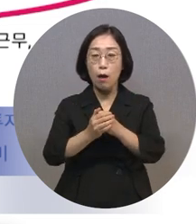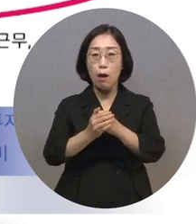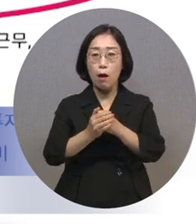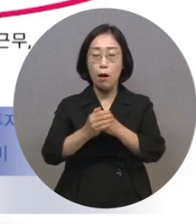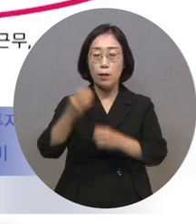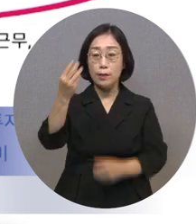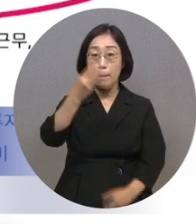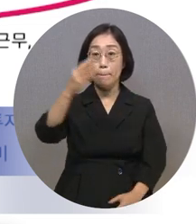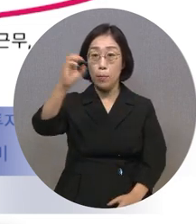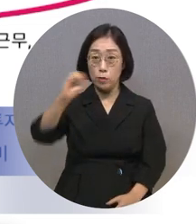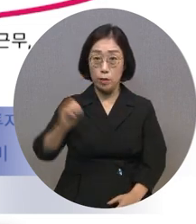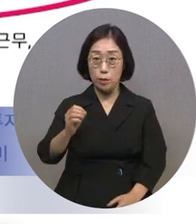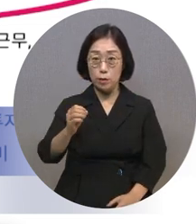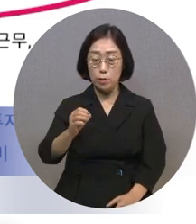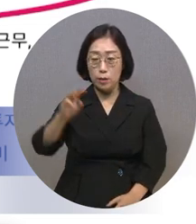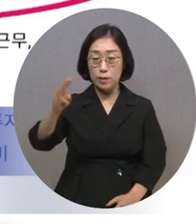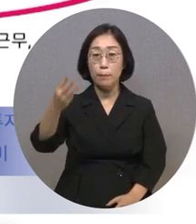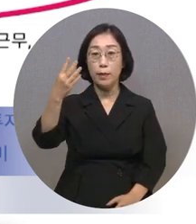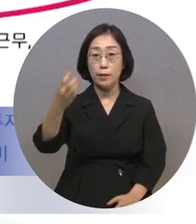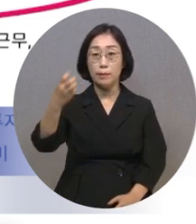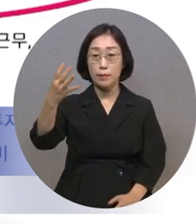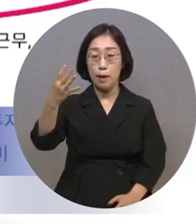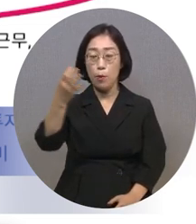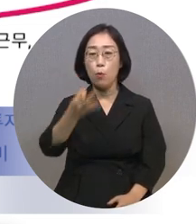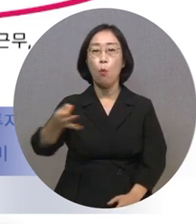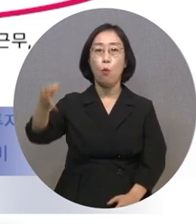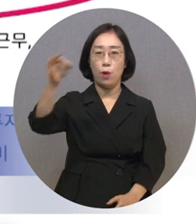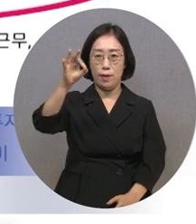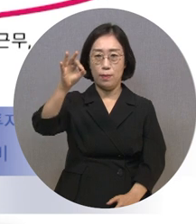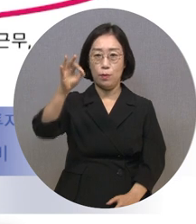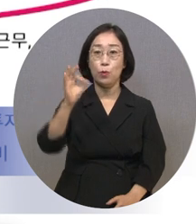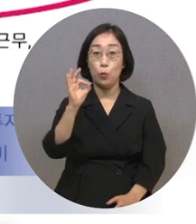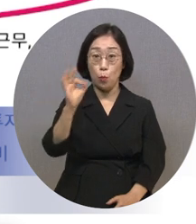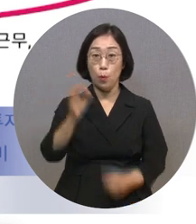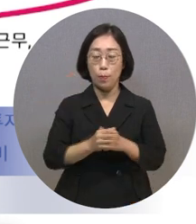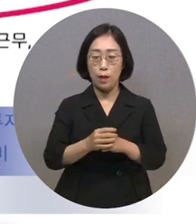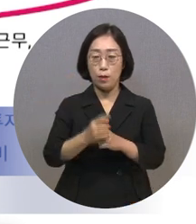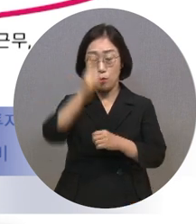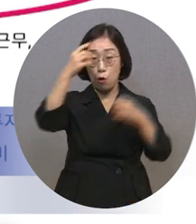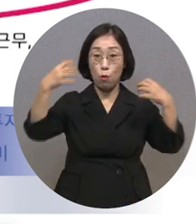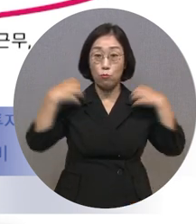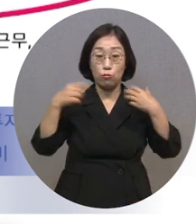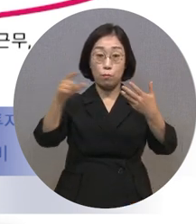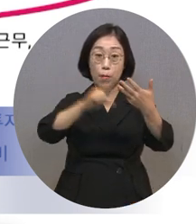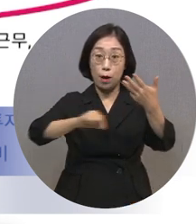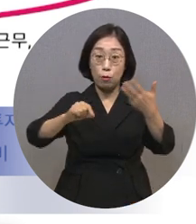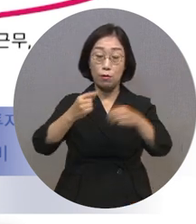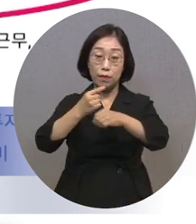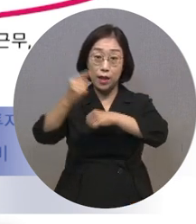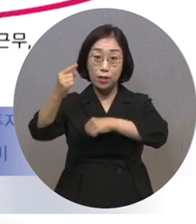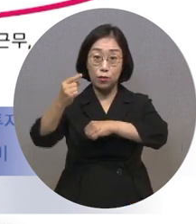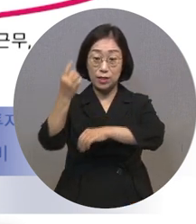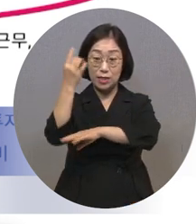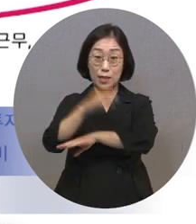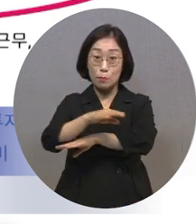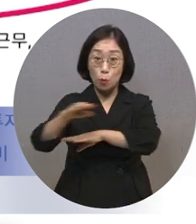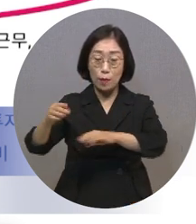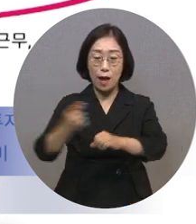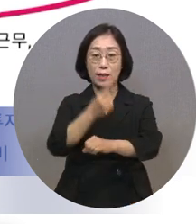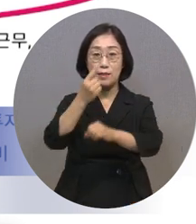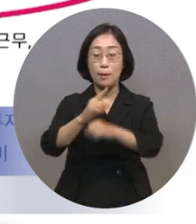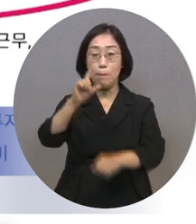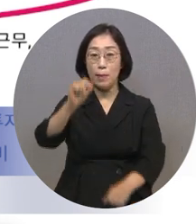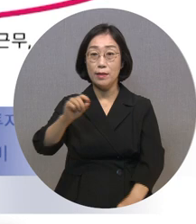보다 3% 3431 상승한 것으로 정부가 지난 8월 고시한 내년 최저 임금인 시간당